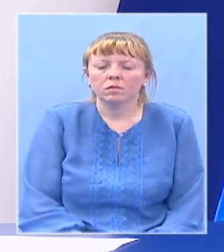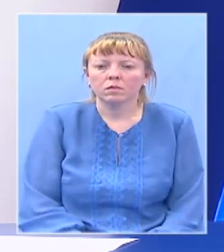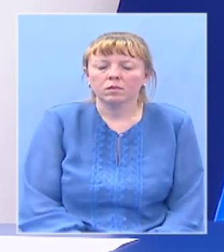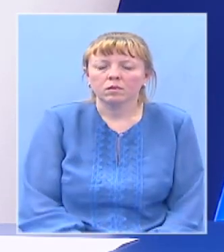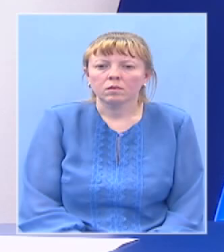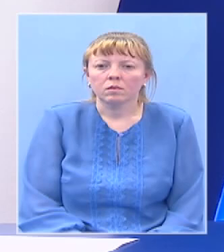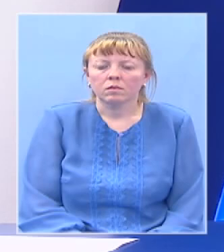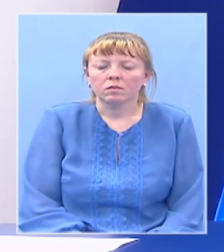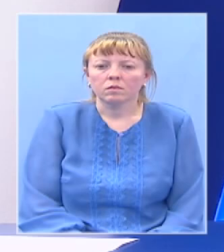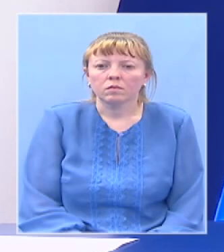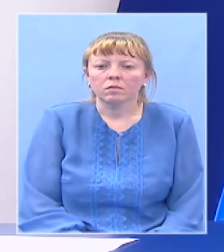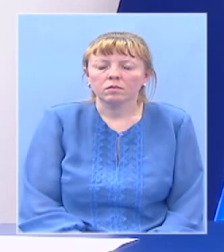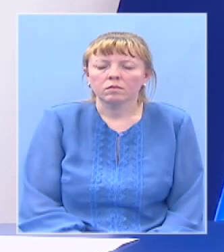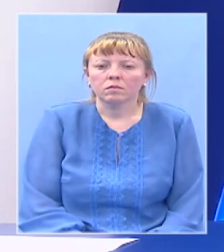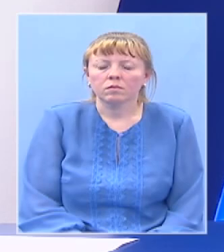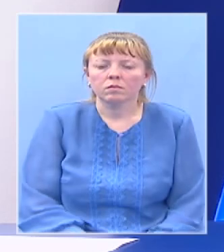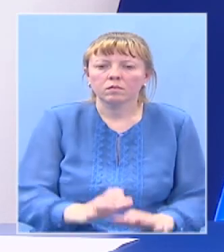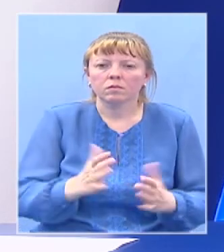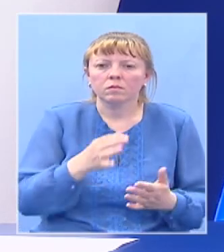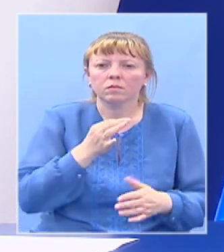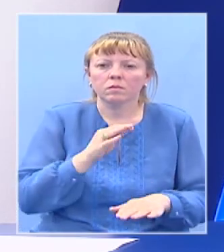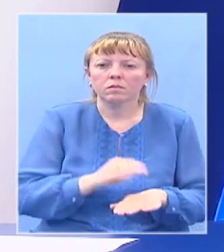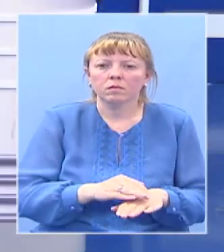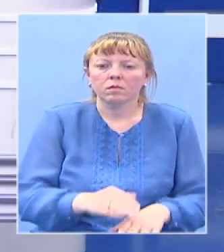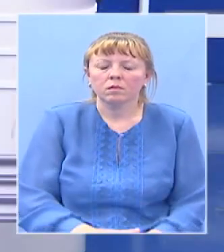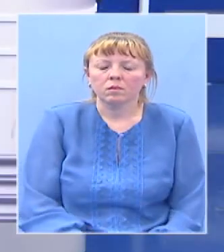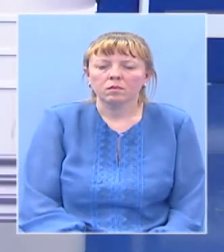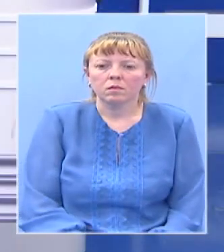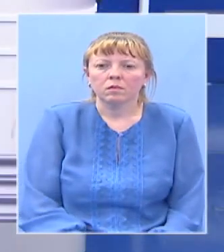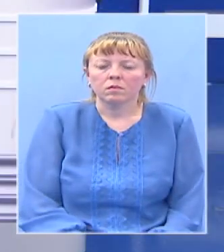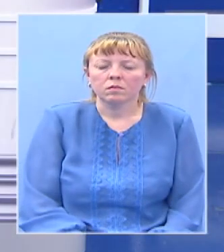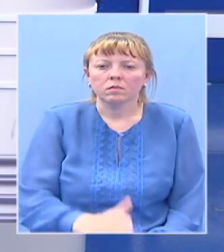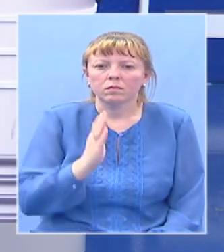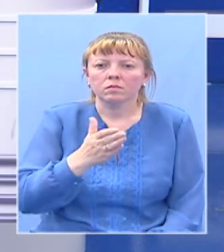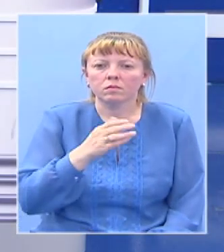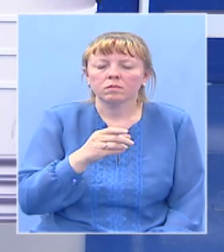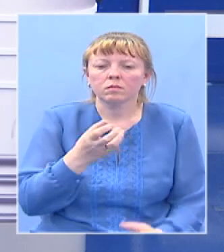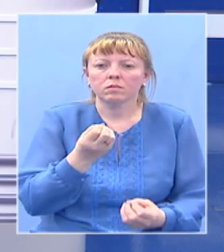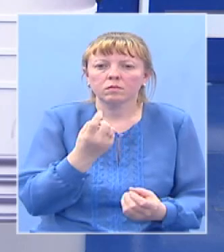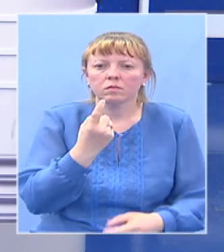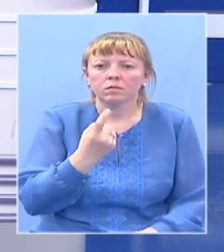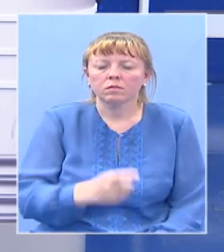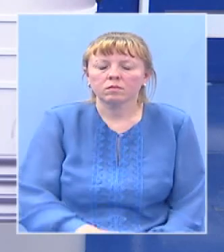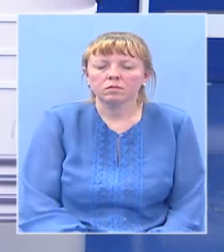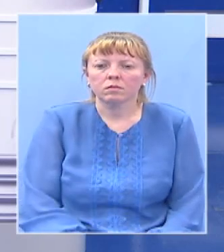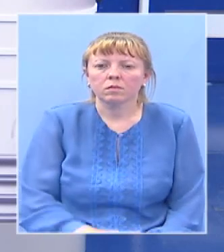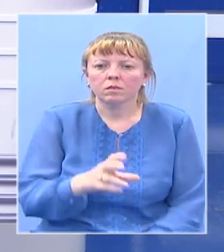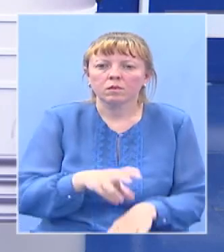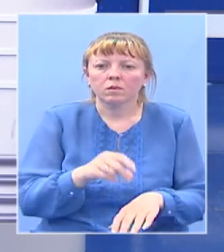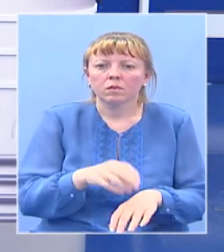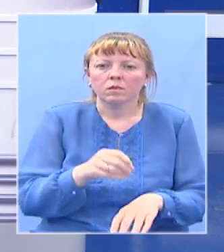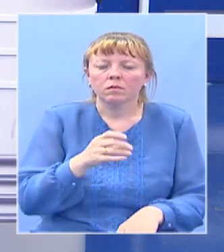хотелось бы отметить что в случае выявления такого факта Перевозчик понесёт ещё один так скажем административное